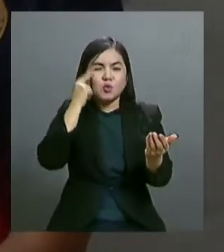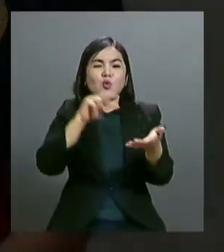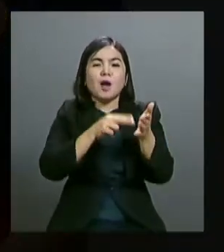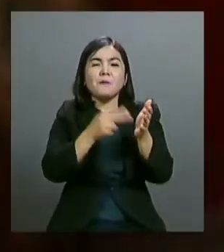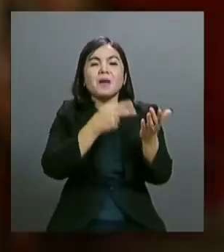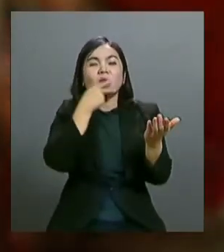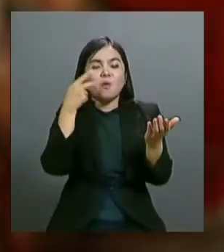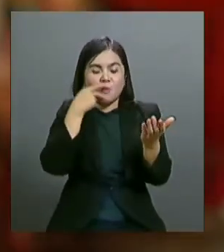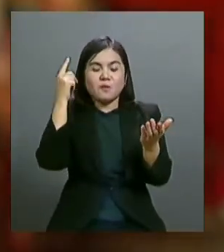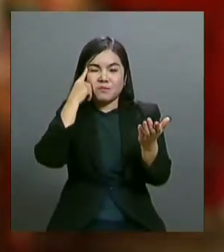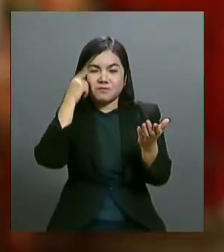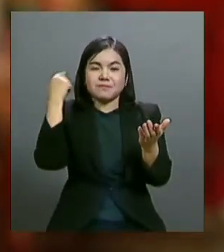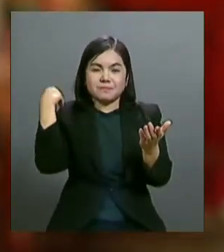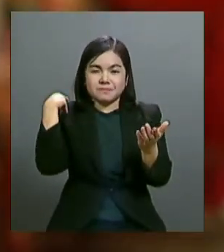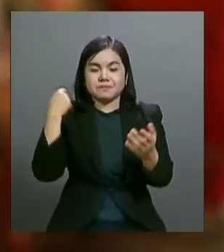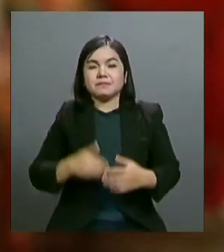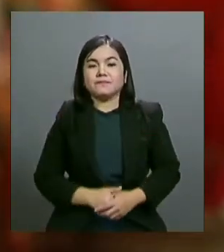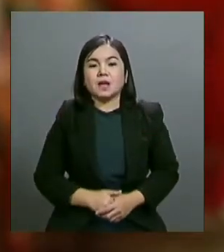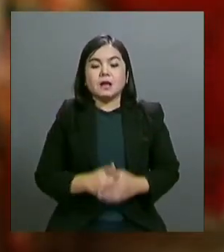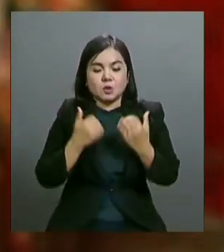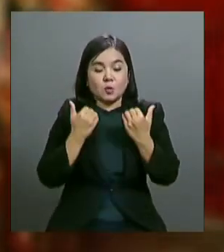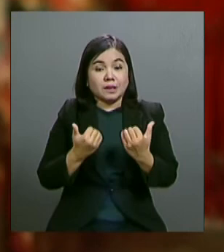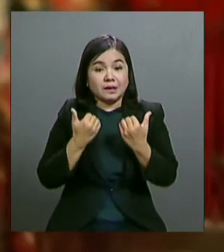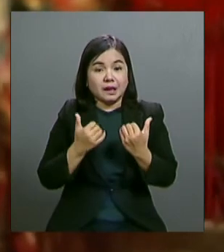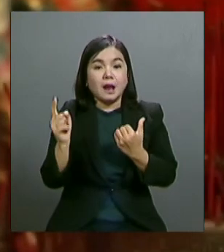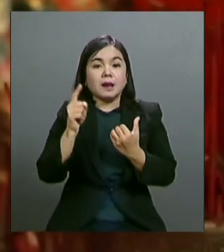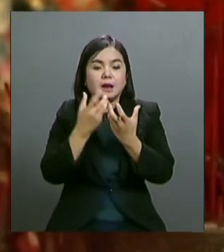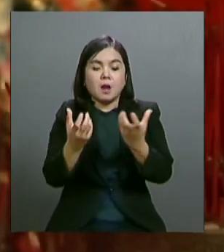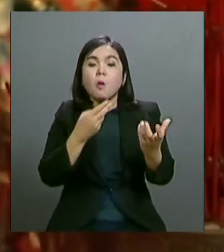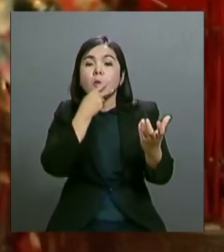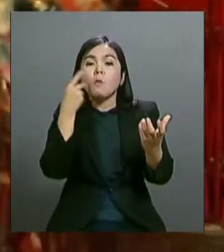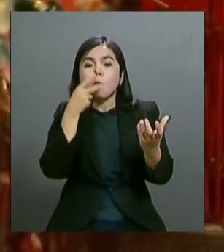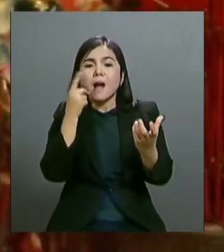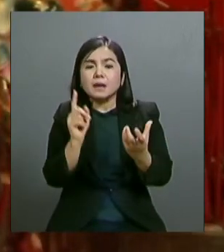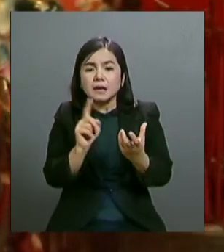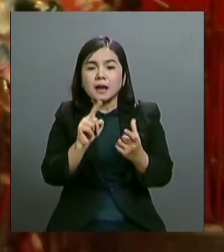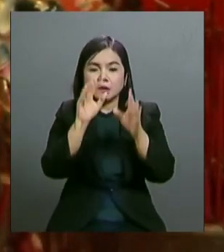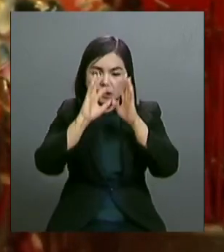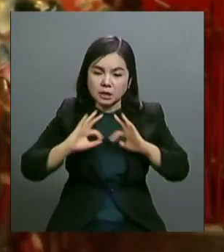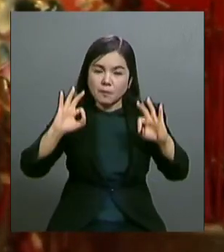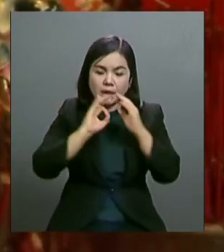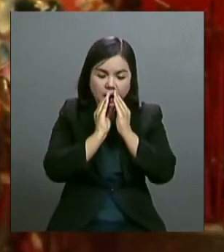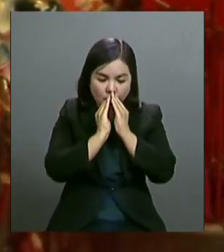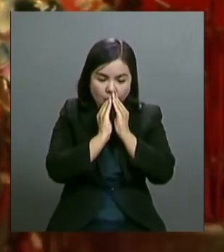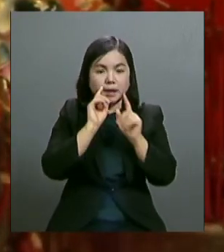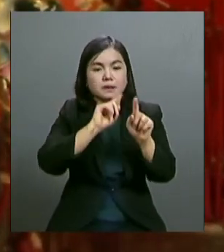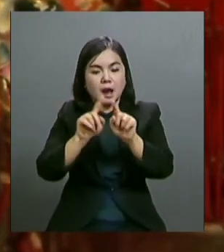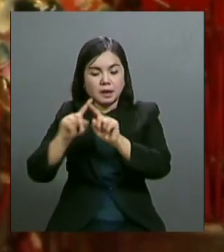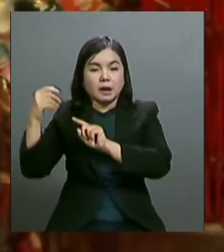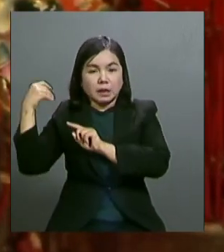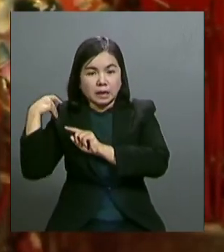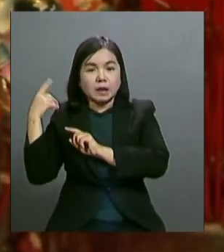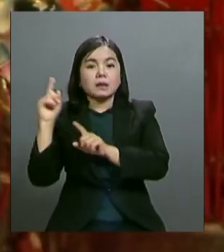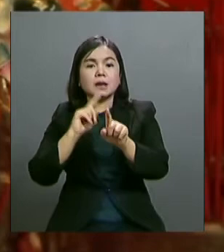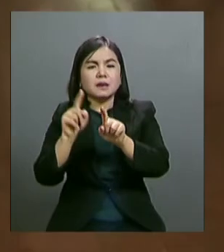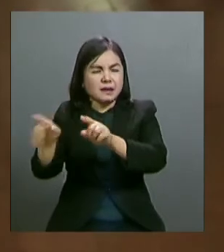ะคะ ปัจจุบันขนมอังกูจะใช้ในพิธีกรรมต่างๆซึ่งจะมีนานๆครั้